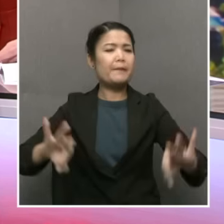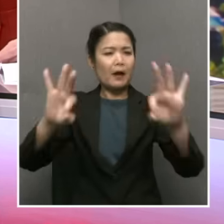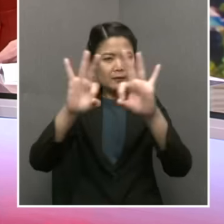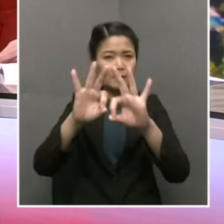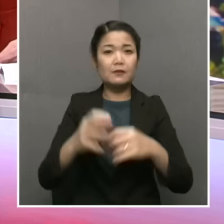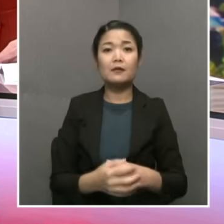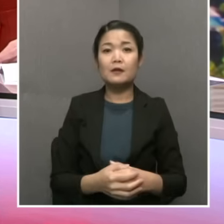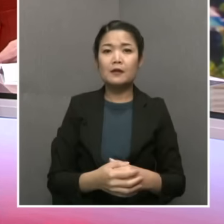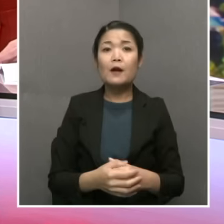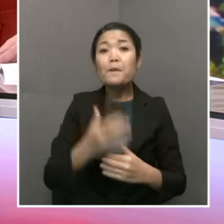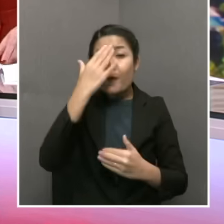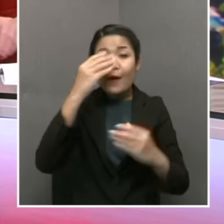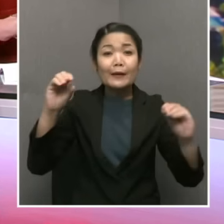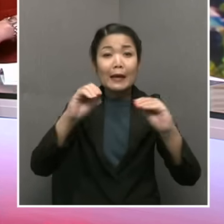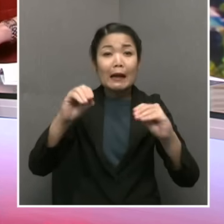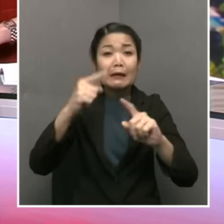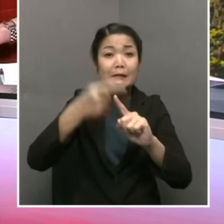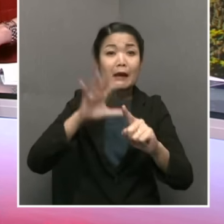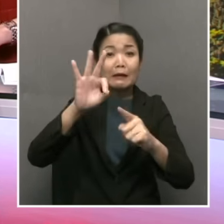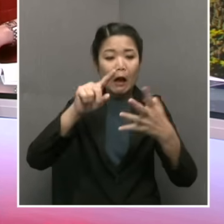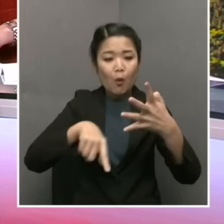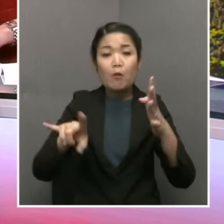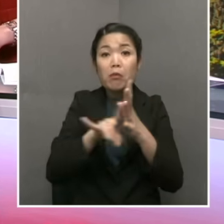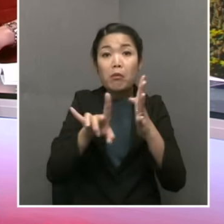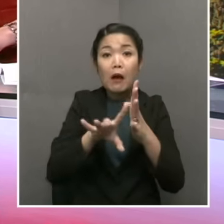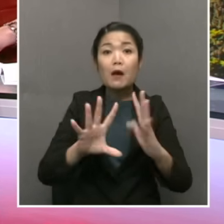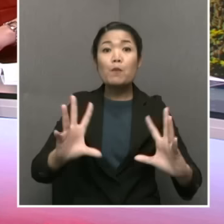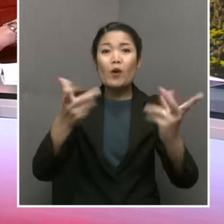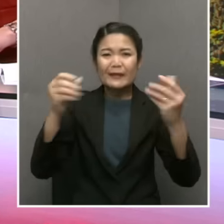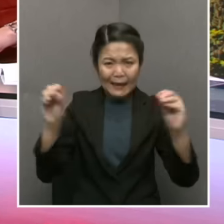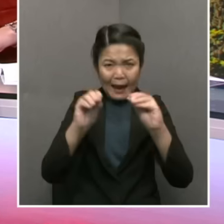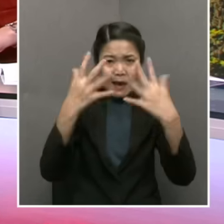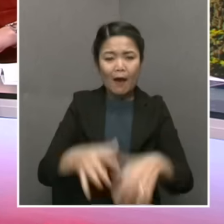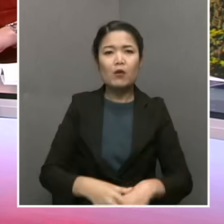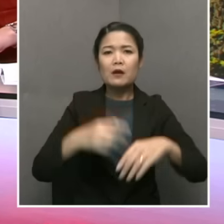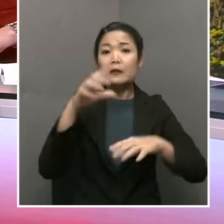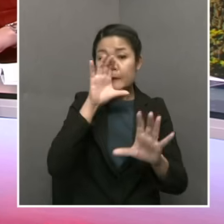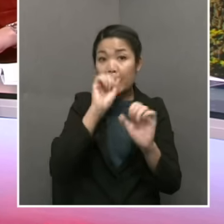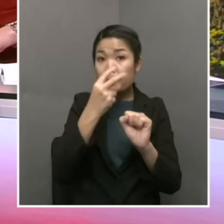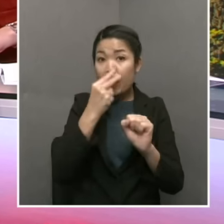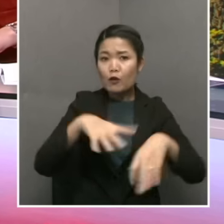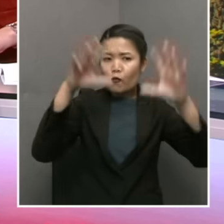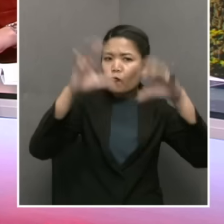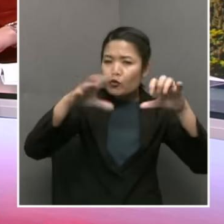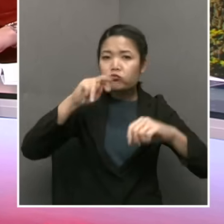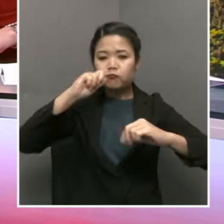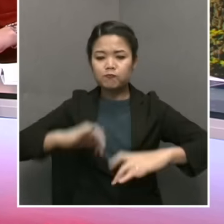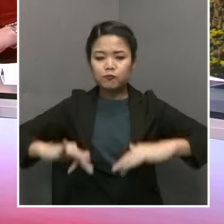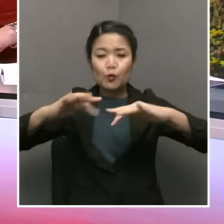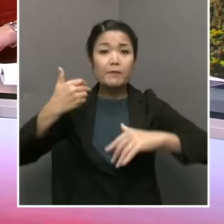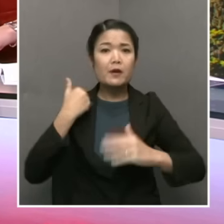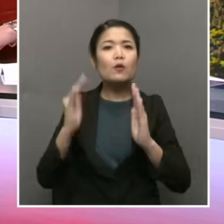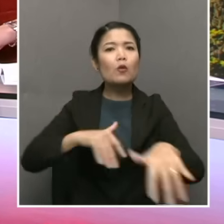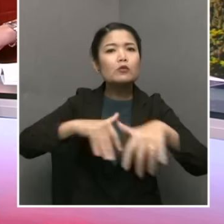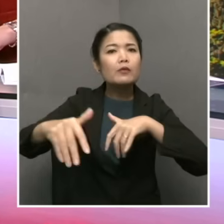ก็ใกล้จะสิ้นสุดเดือนกันยายนนี้แล้วภาพที่เห็นณขณะนี้ก็คือฝนตกหนักหลายพื้นที่มีน้ำท่วมเกิดขึ้นด้วยส่วนชาวบ้านที่อยู่